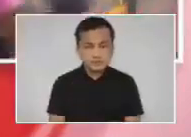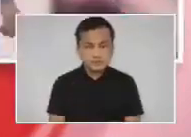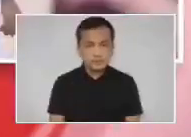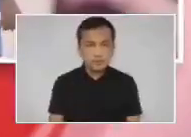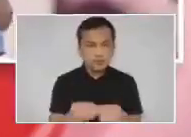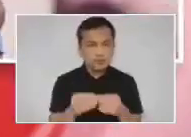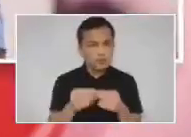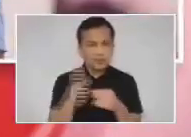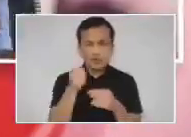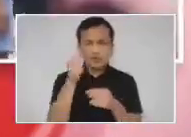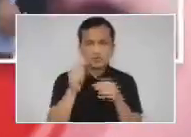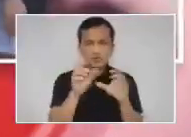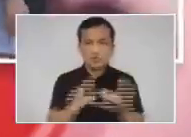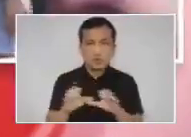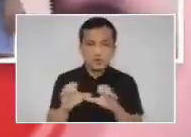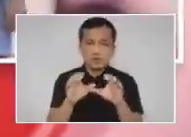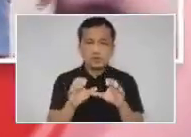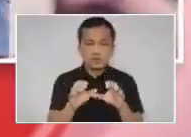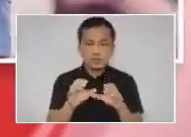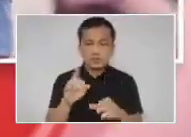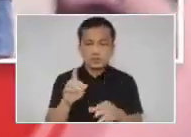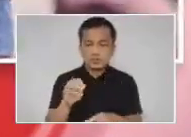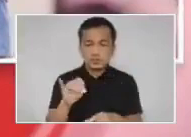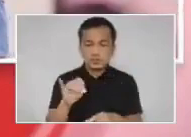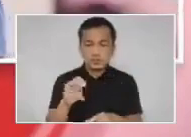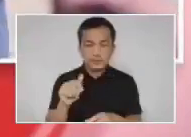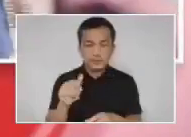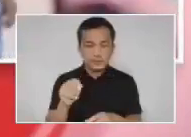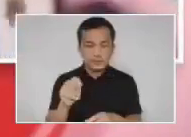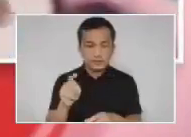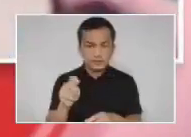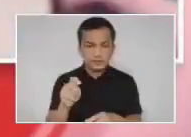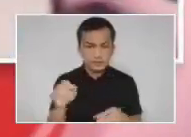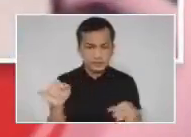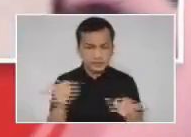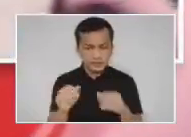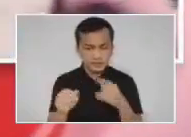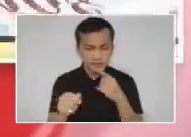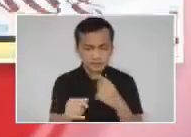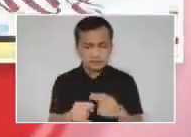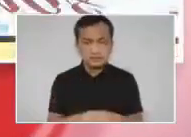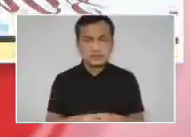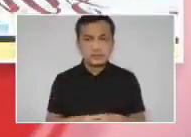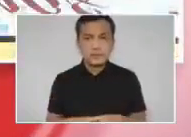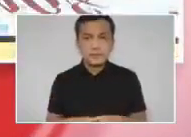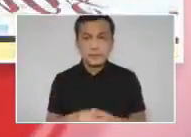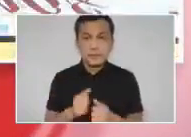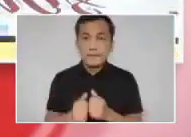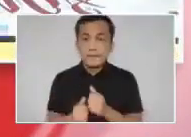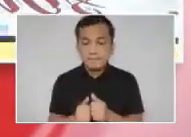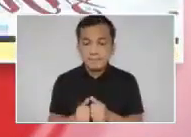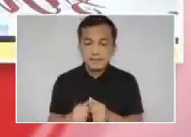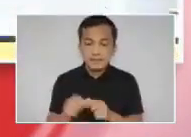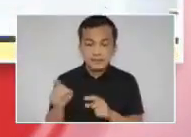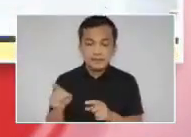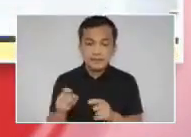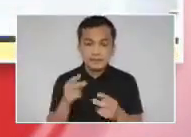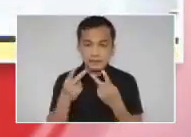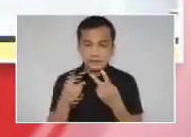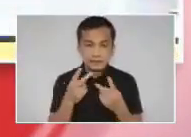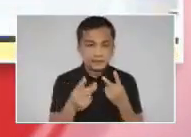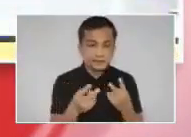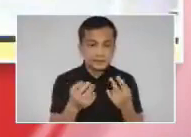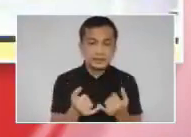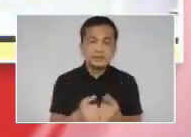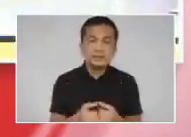natin, no, sa gobyerno at sa mga eksperto. Dr. Solante, may napaulat nga po na 6 po na pasahero na galing